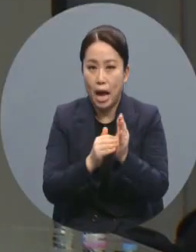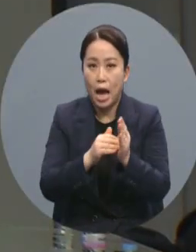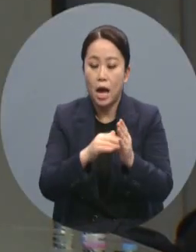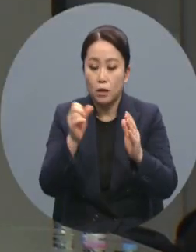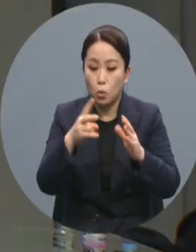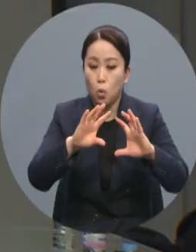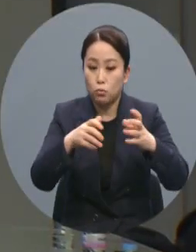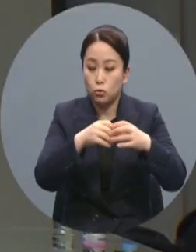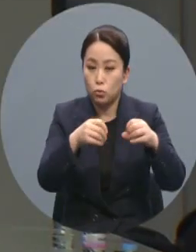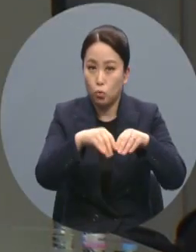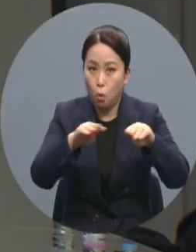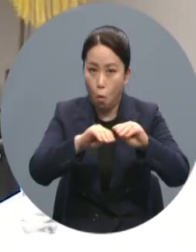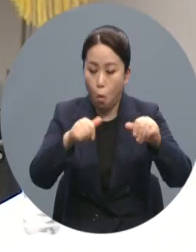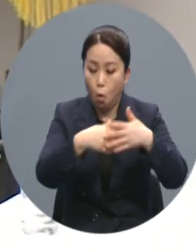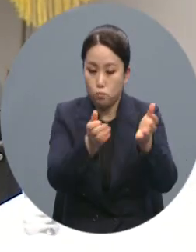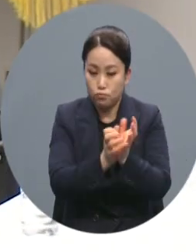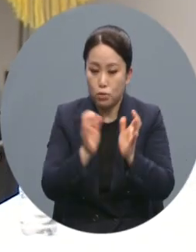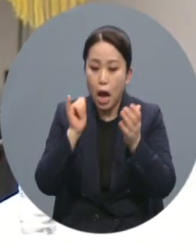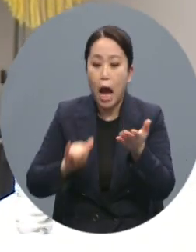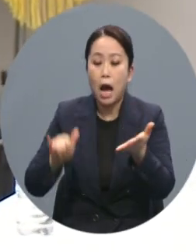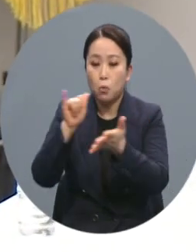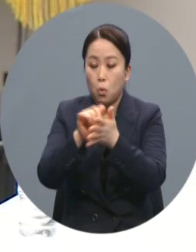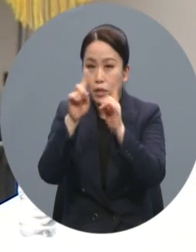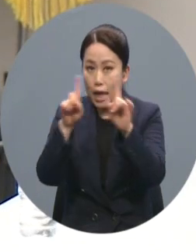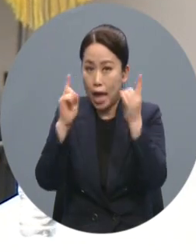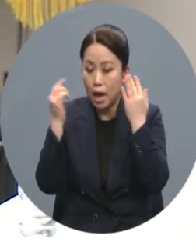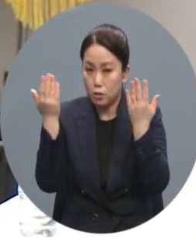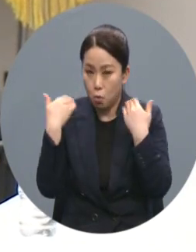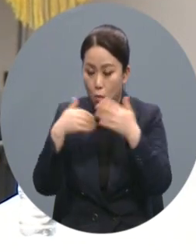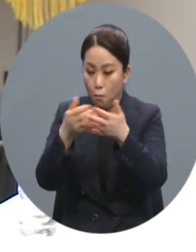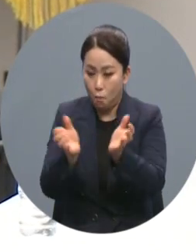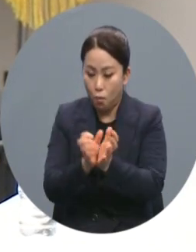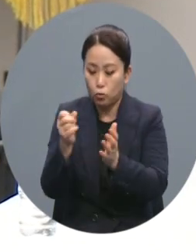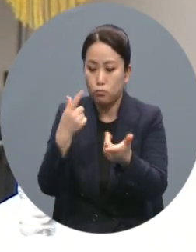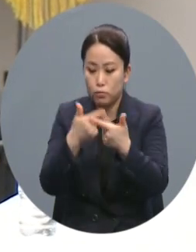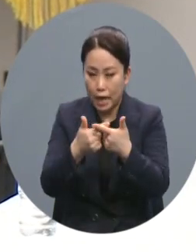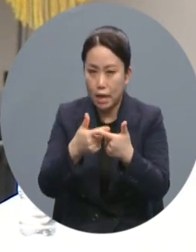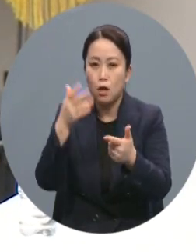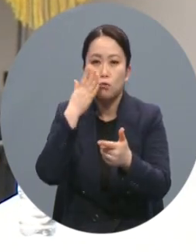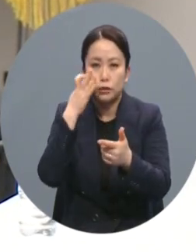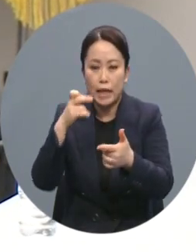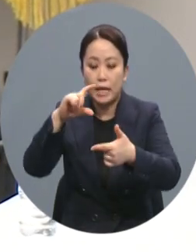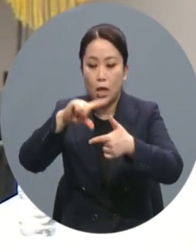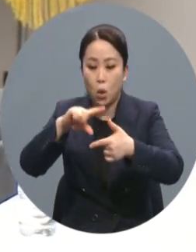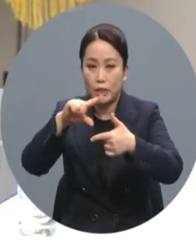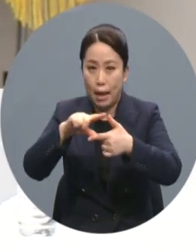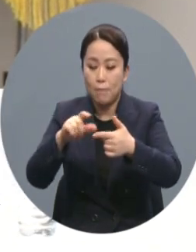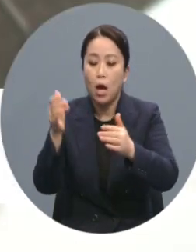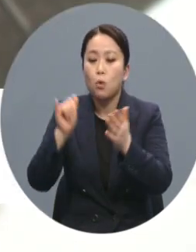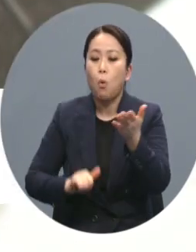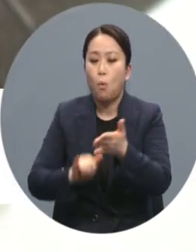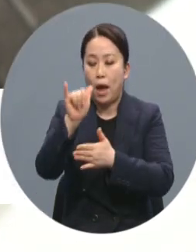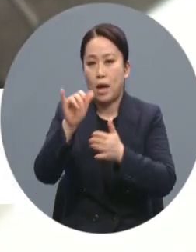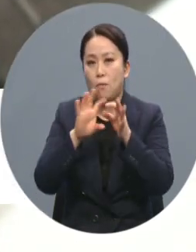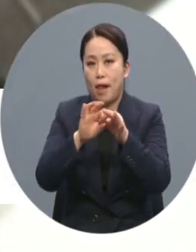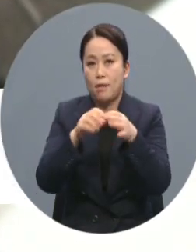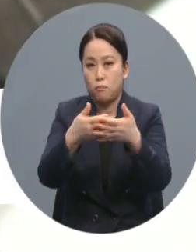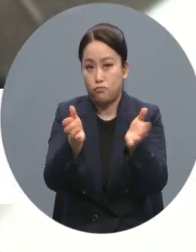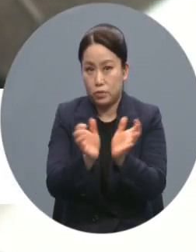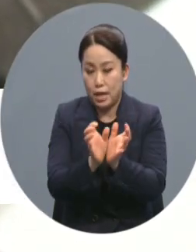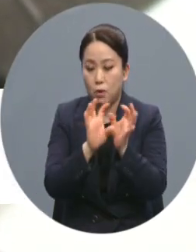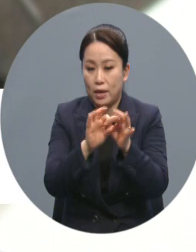맡은 항공대학교 컨소시엄을 비롯해 부산시와 울산시, 경남도 공항 관련 부서 관계자와